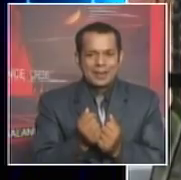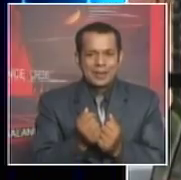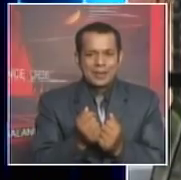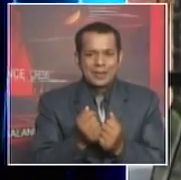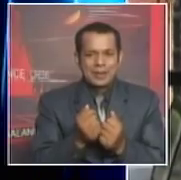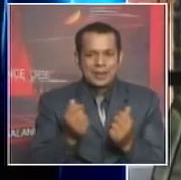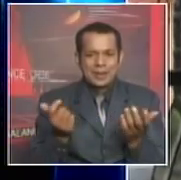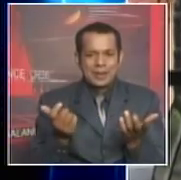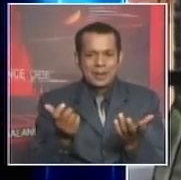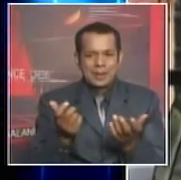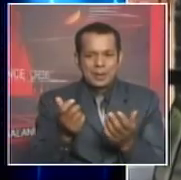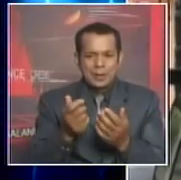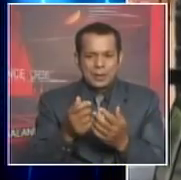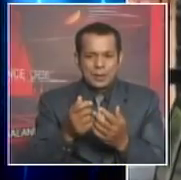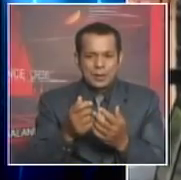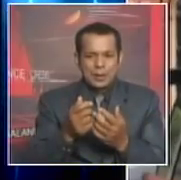what I'm paying, it's